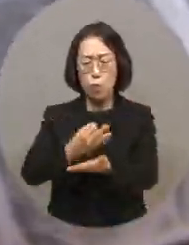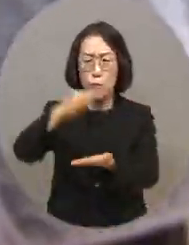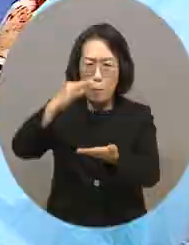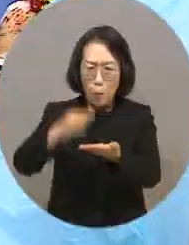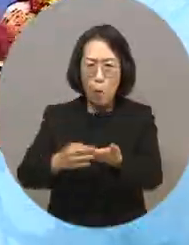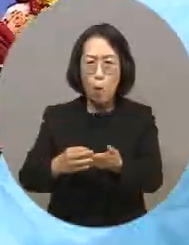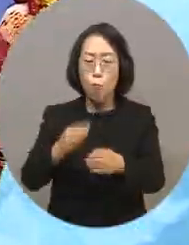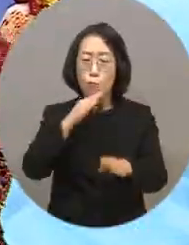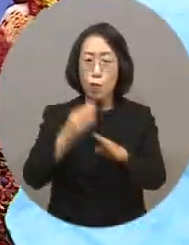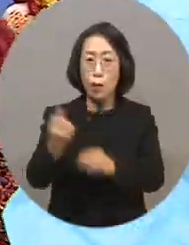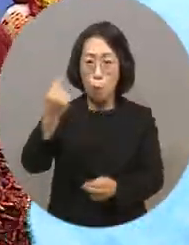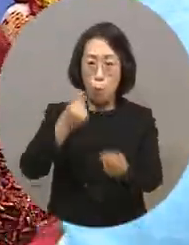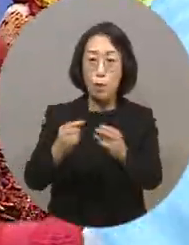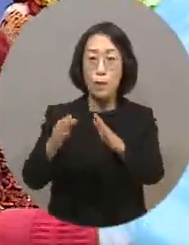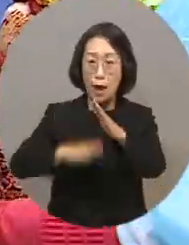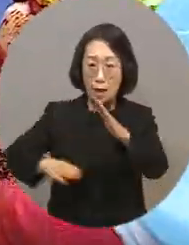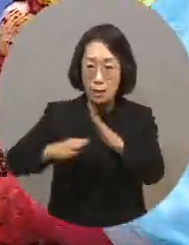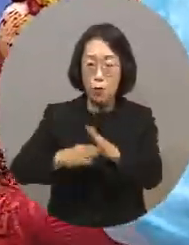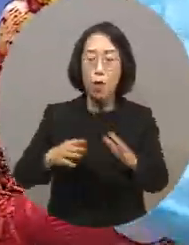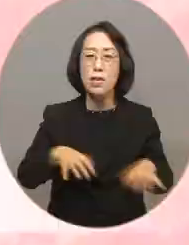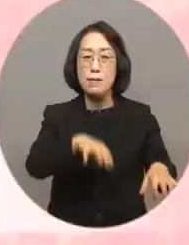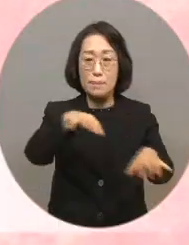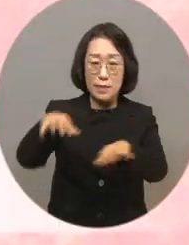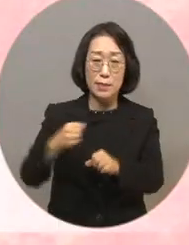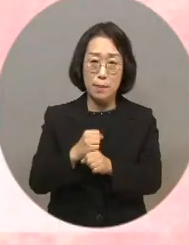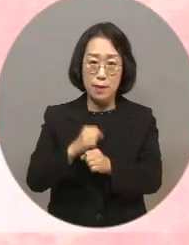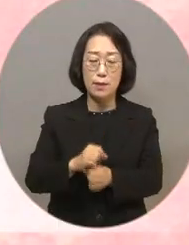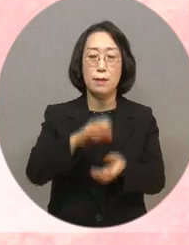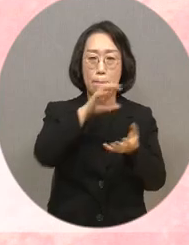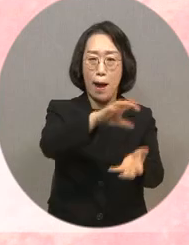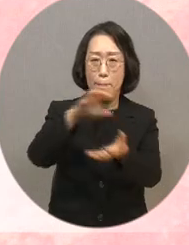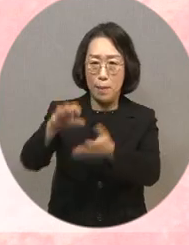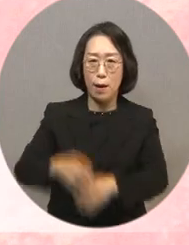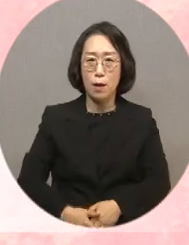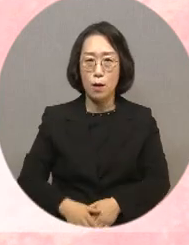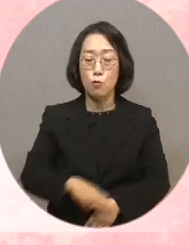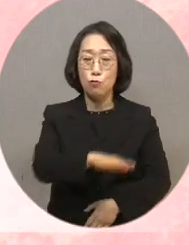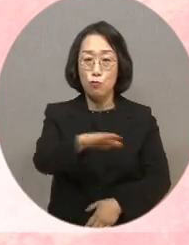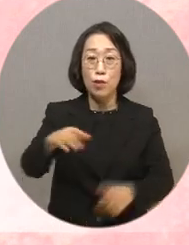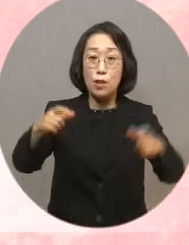탈북민 가정에게 전달해 김치를 담갔습니다. 우리 강남구